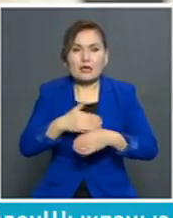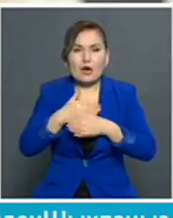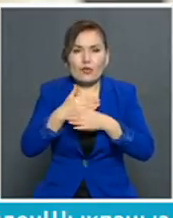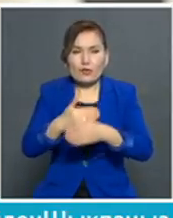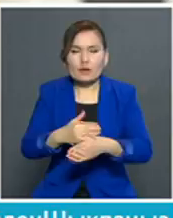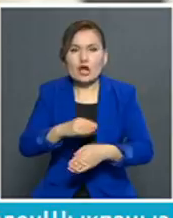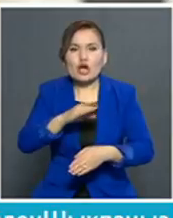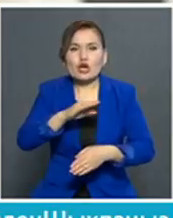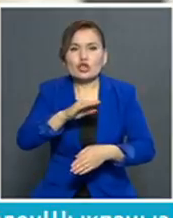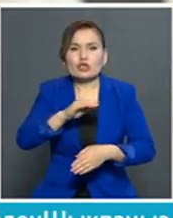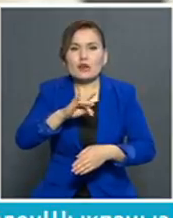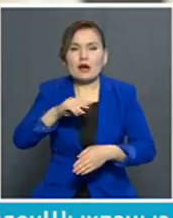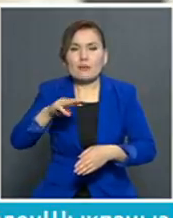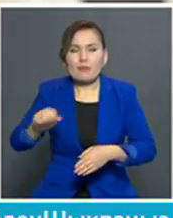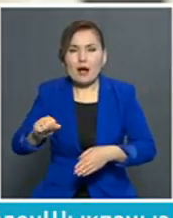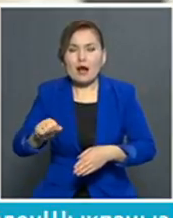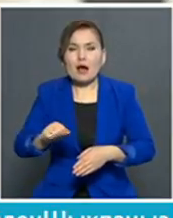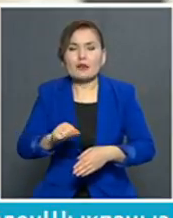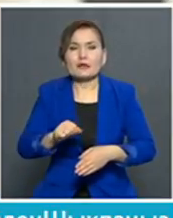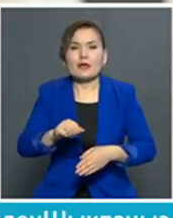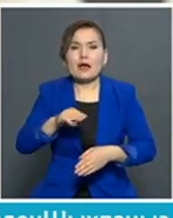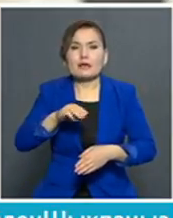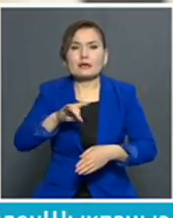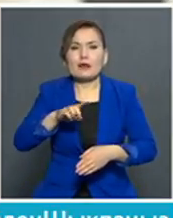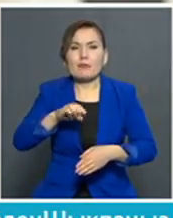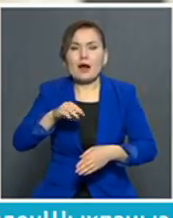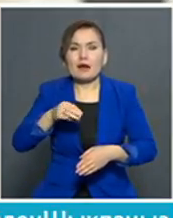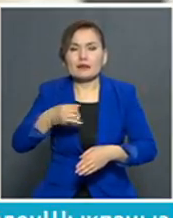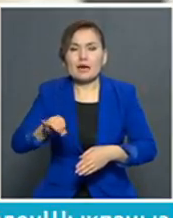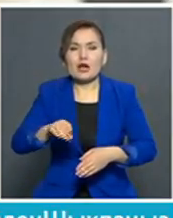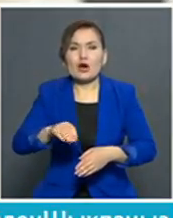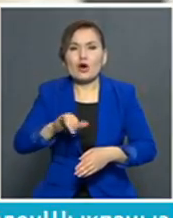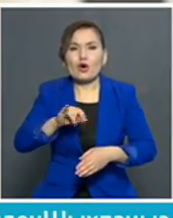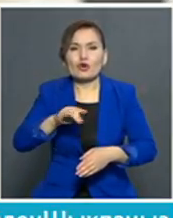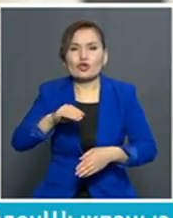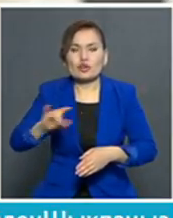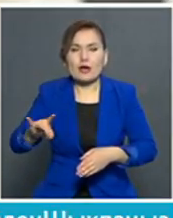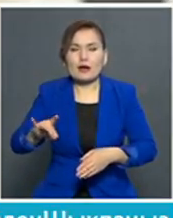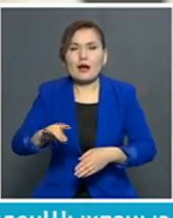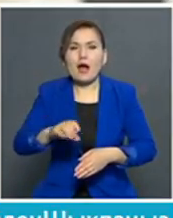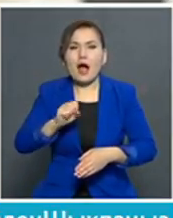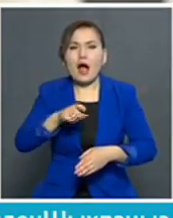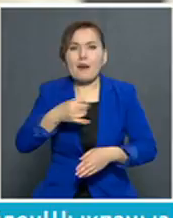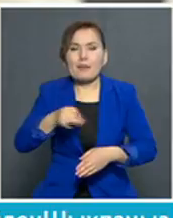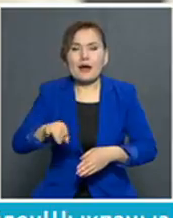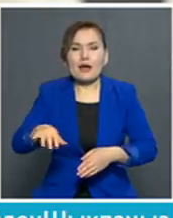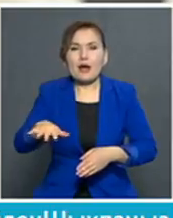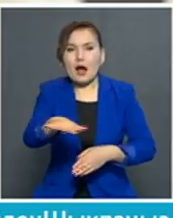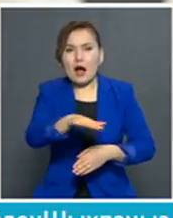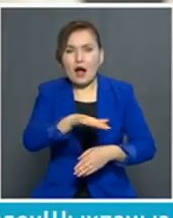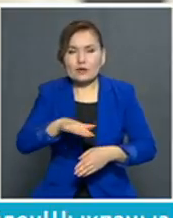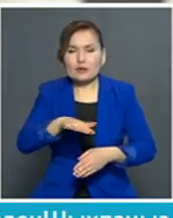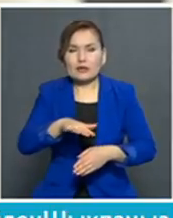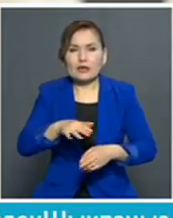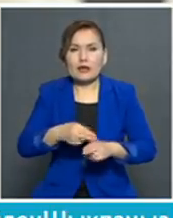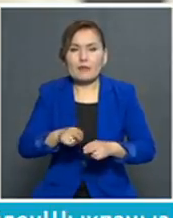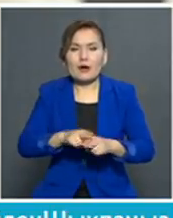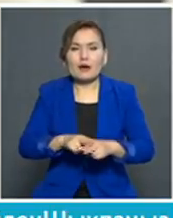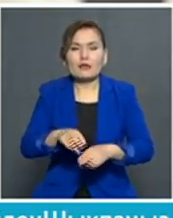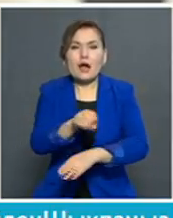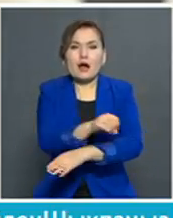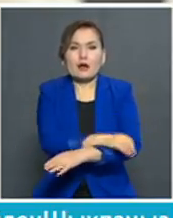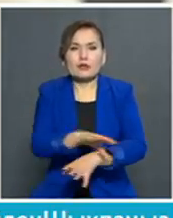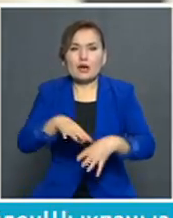Жарма, Көкпекті, Тарбағатай, Ұржар, Аягөз, Абай аудандарына тұрмысы